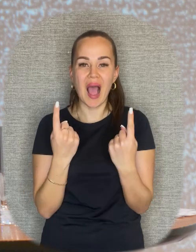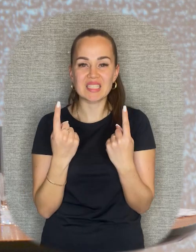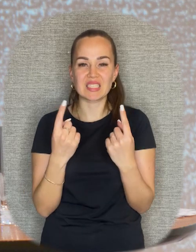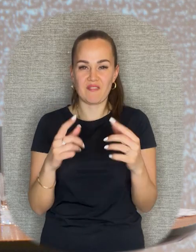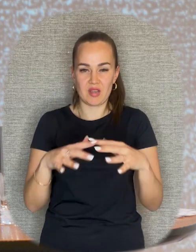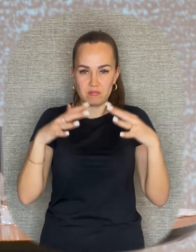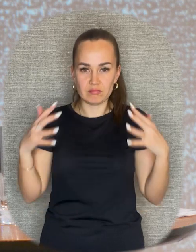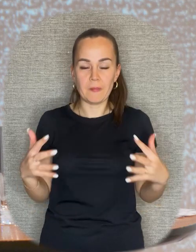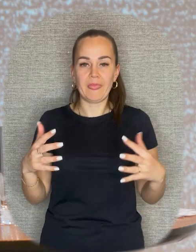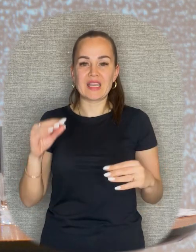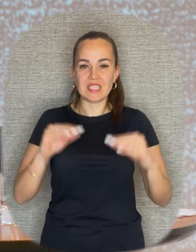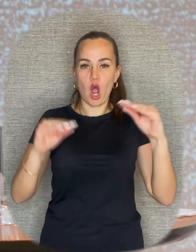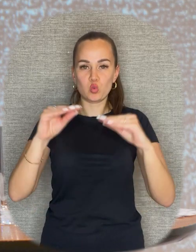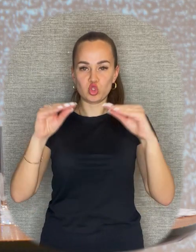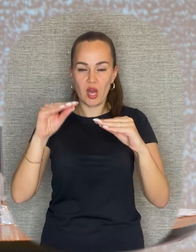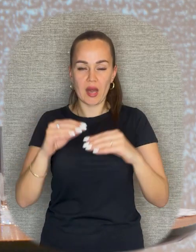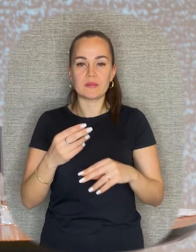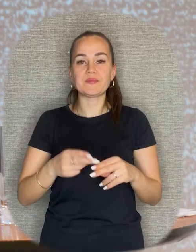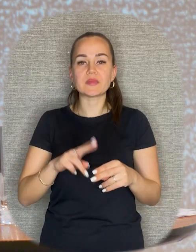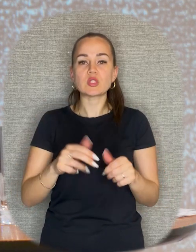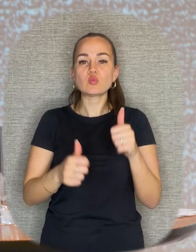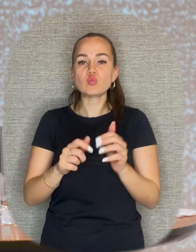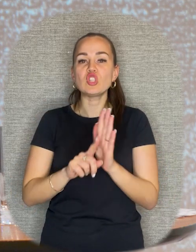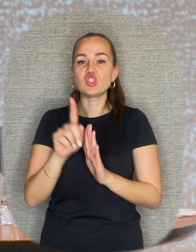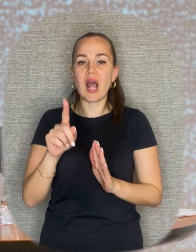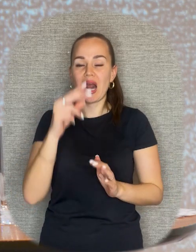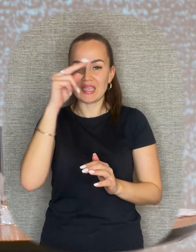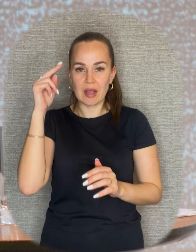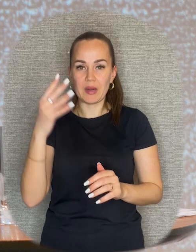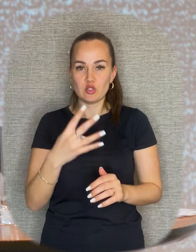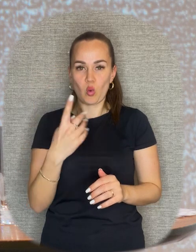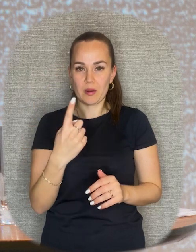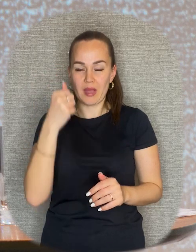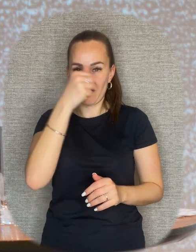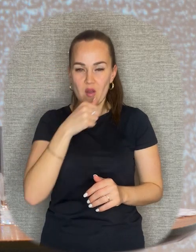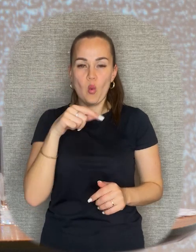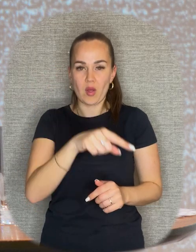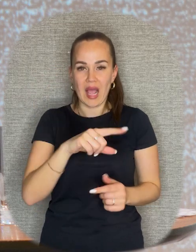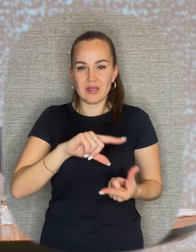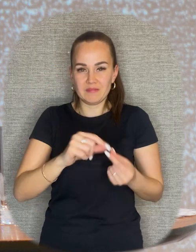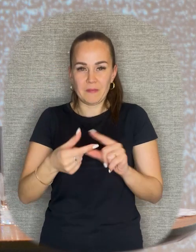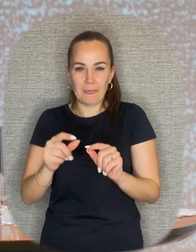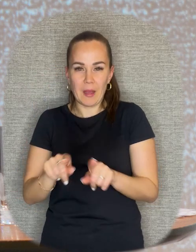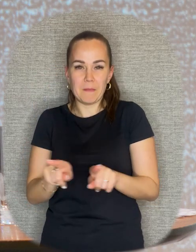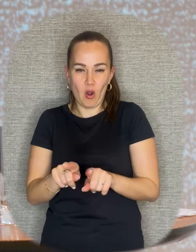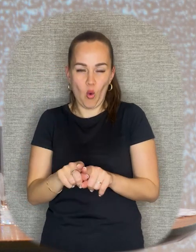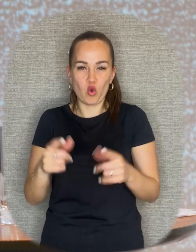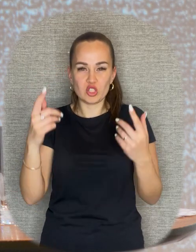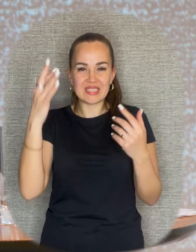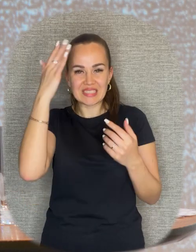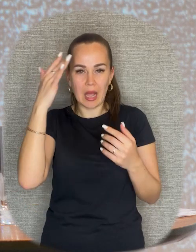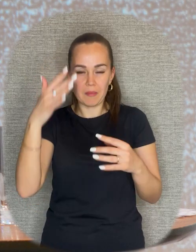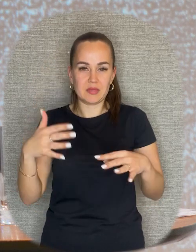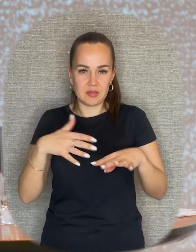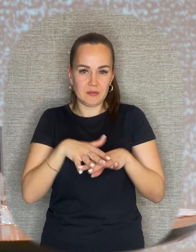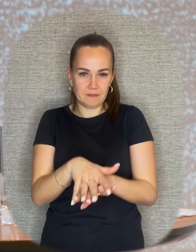над проектами агитационной сооружений А эти агитационное сооружения - это конкурс начало декабря